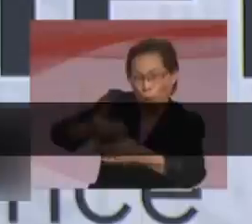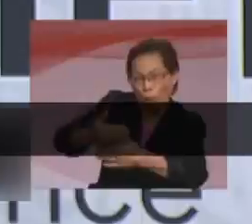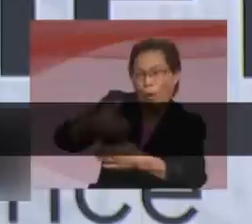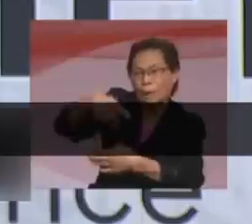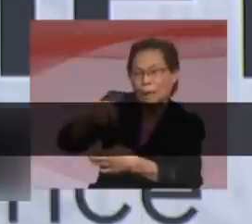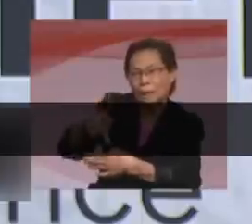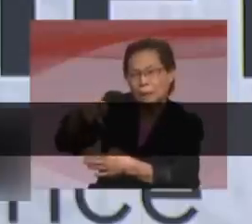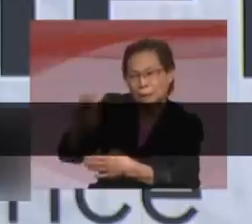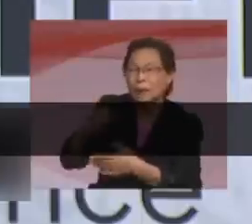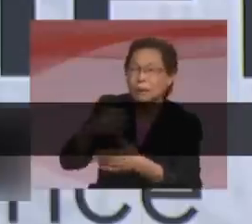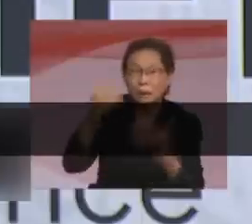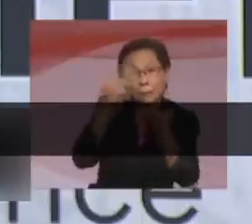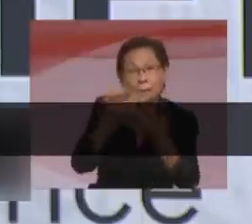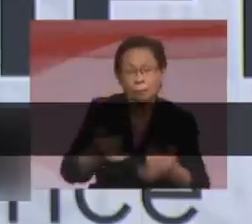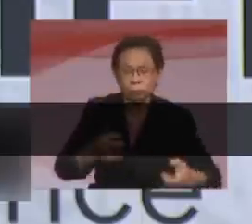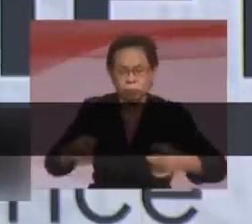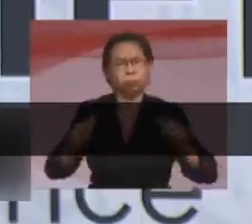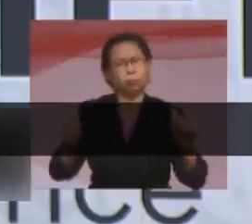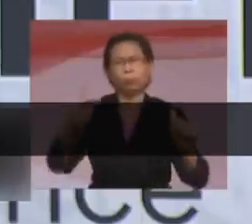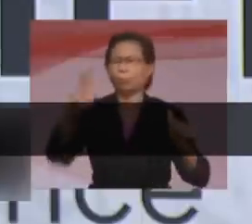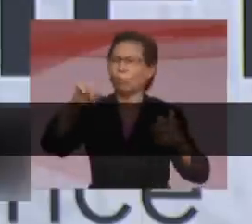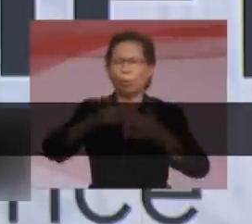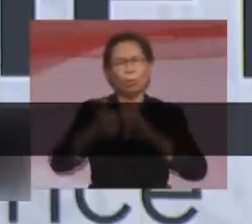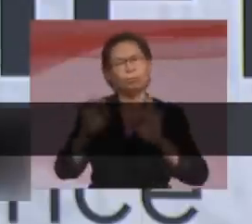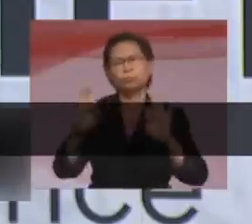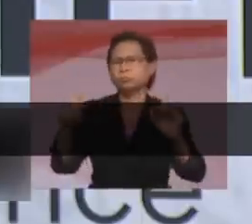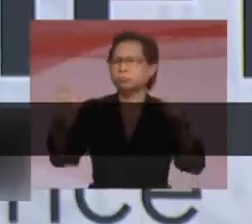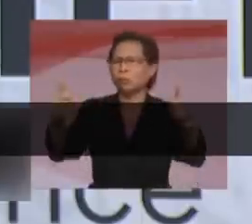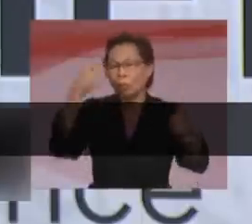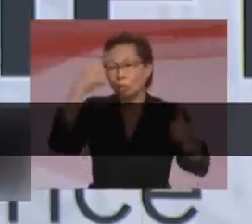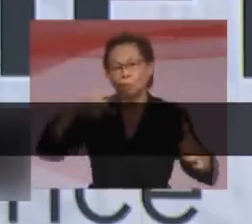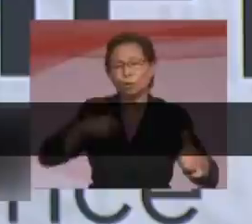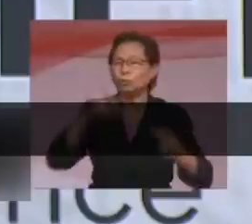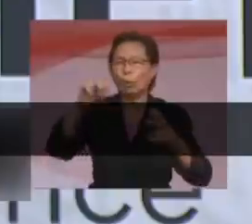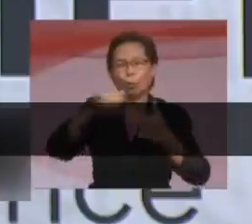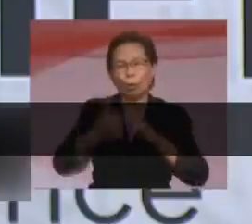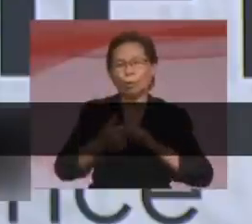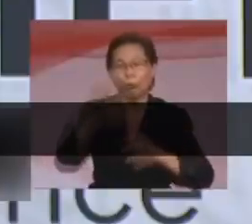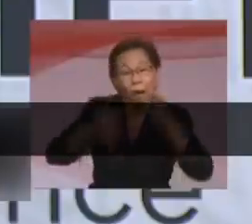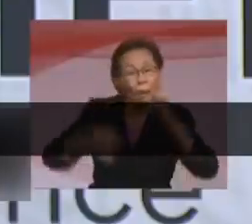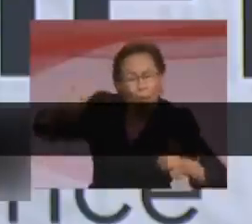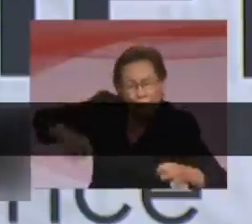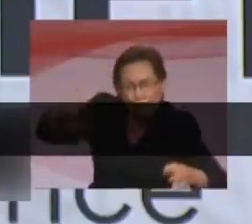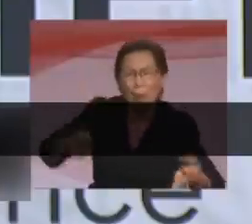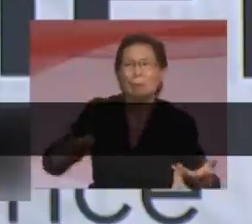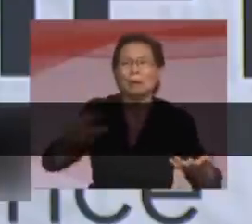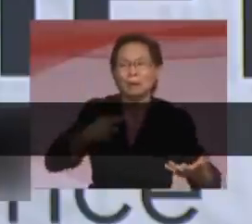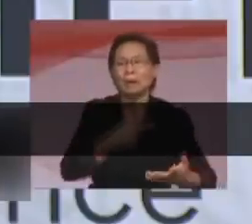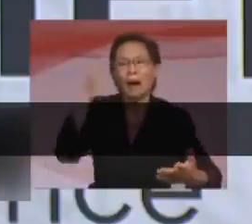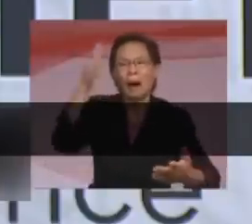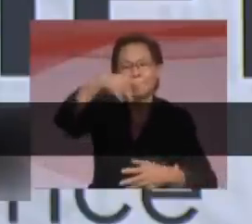masih mengawal dengan baik dan tidak ada masalah untuk kita melaksanakan. Tetapi kalau perlu, kita akan